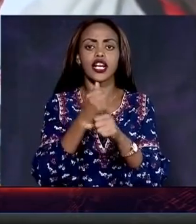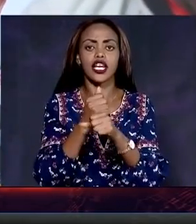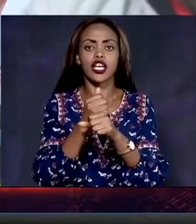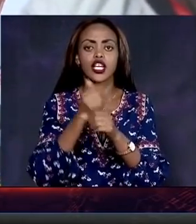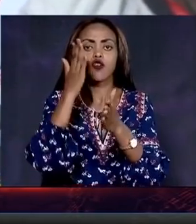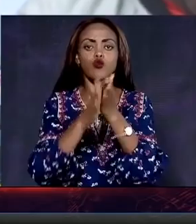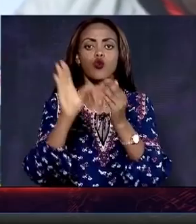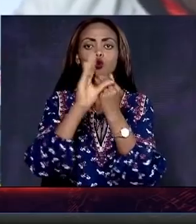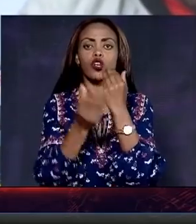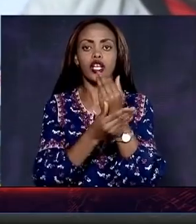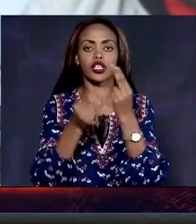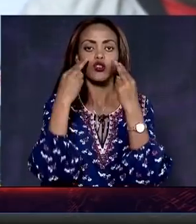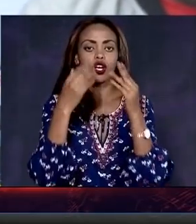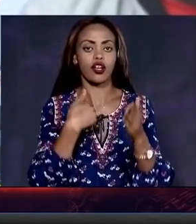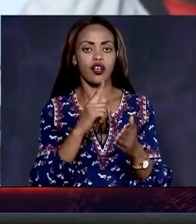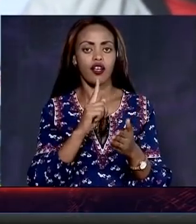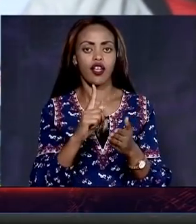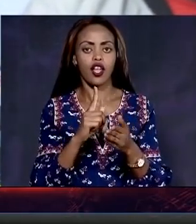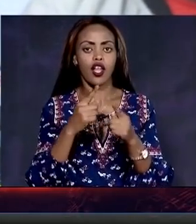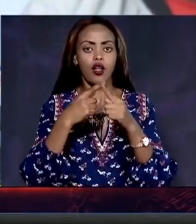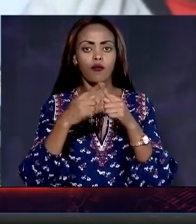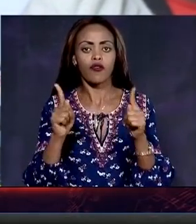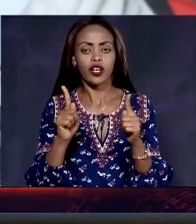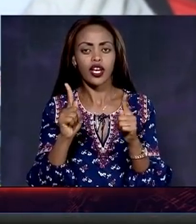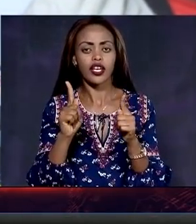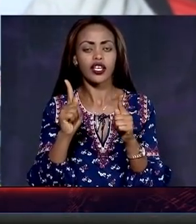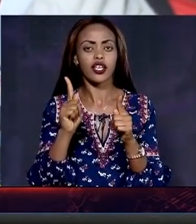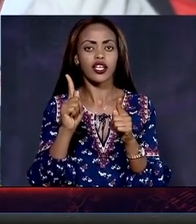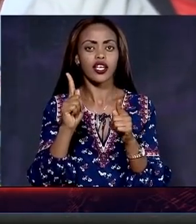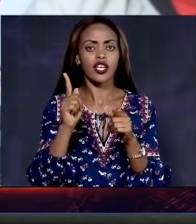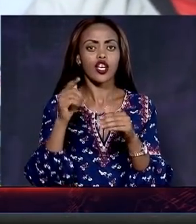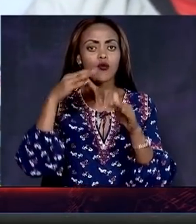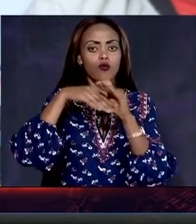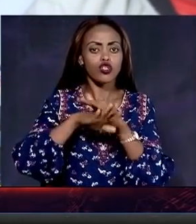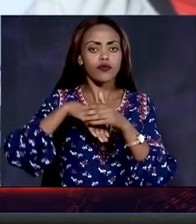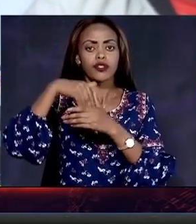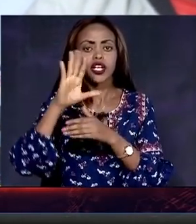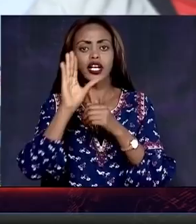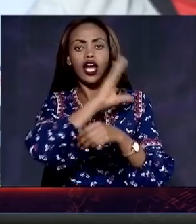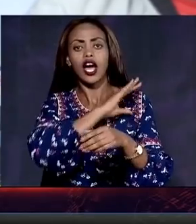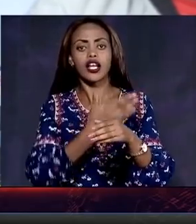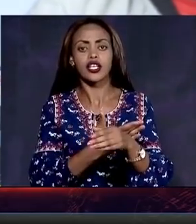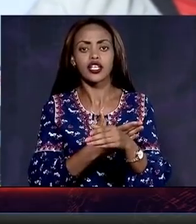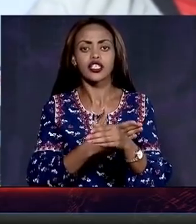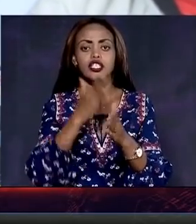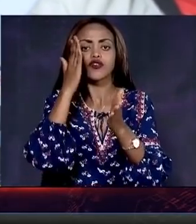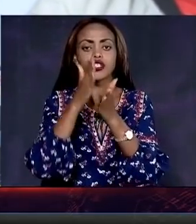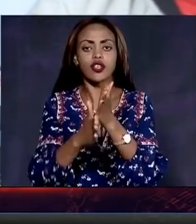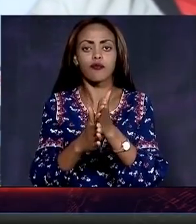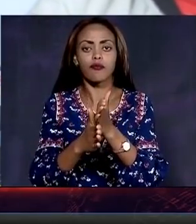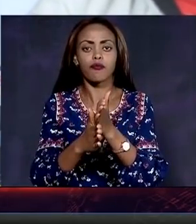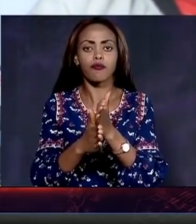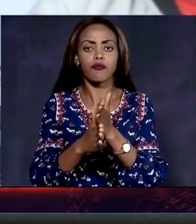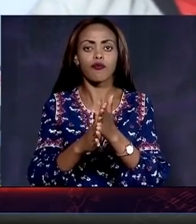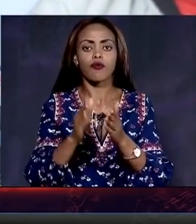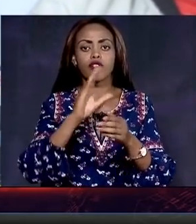لبنا سرحن مثل یافته کارو مسک بدن، گوشت بدن کن حیث از آهن کار میزنم،